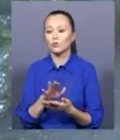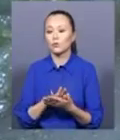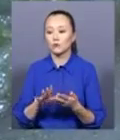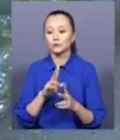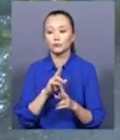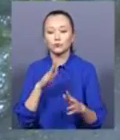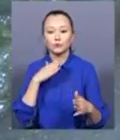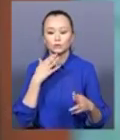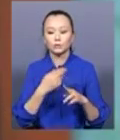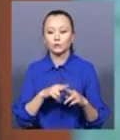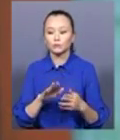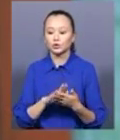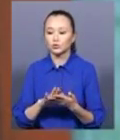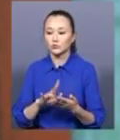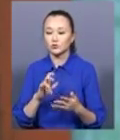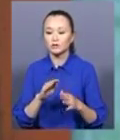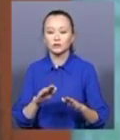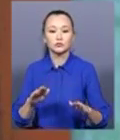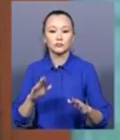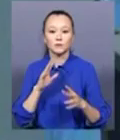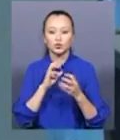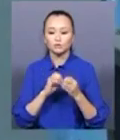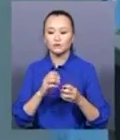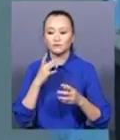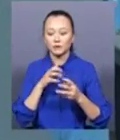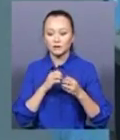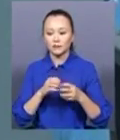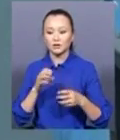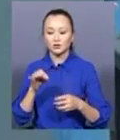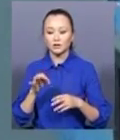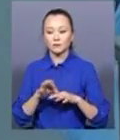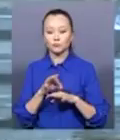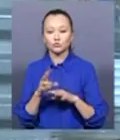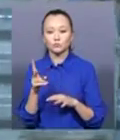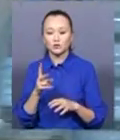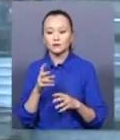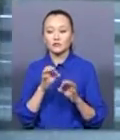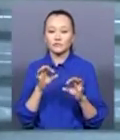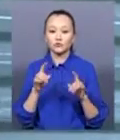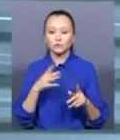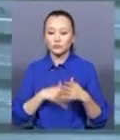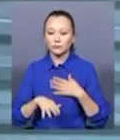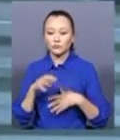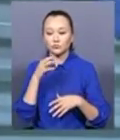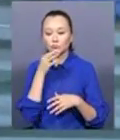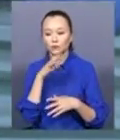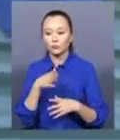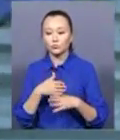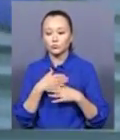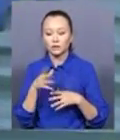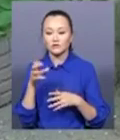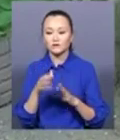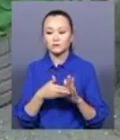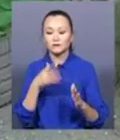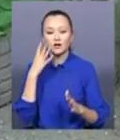дворе гулять невозможно. В это время здесь отдыхают студенты и прохожие. И все бы ничего, но мусор за собой убирать никто не хочет.